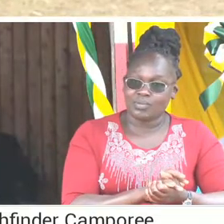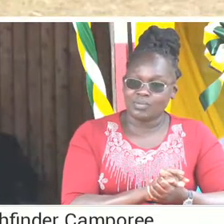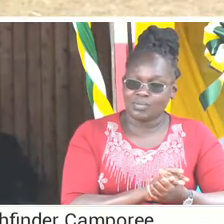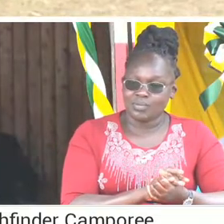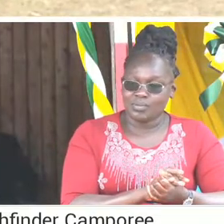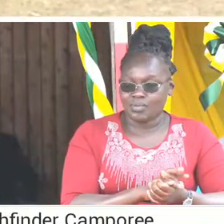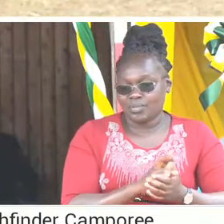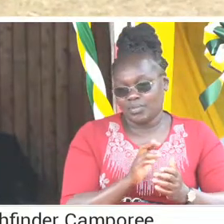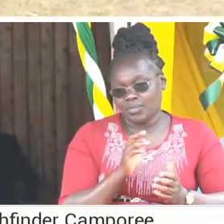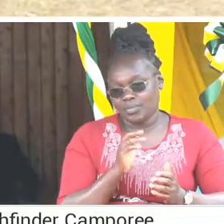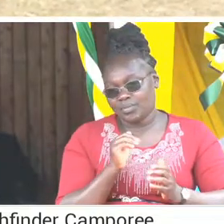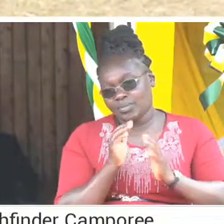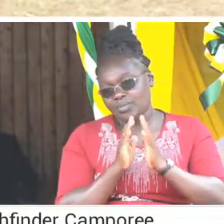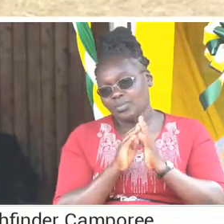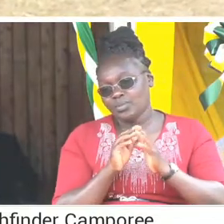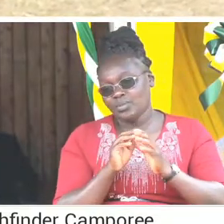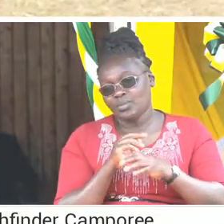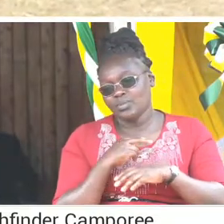sauti